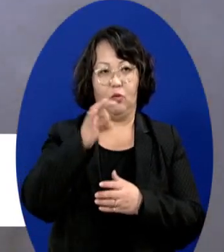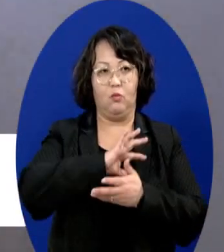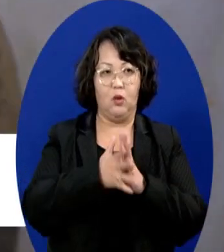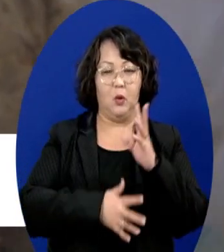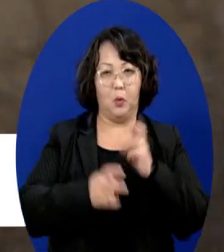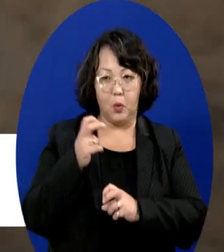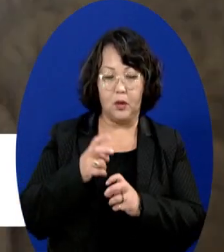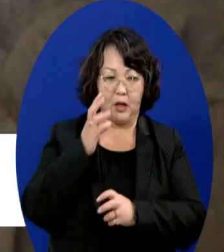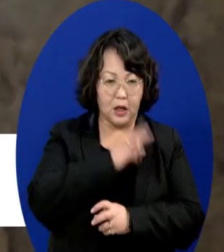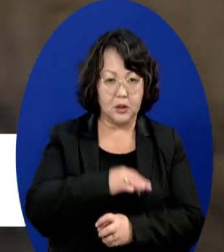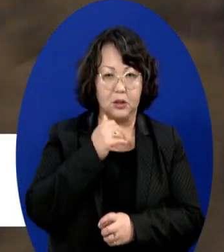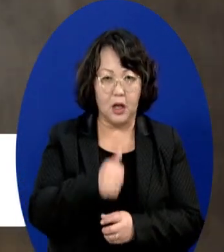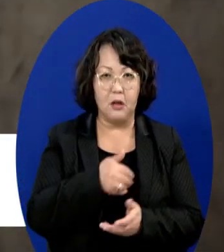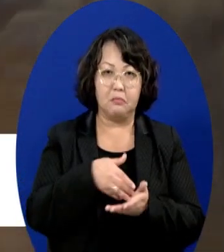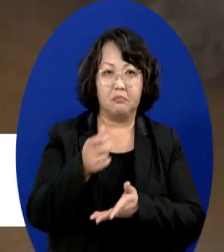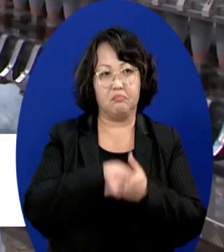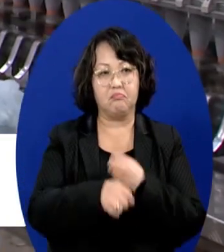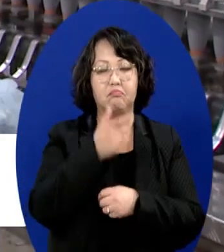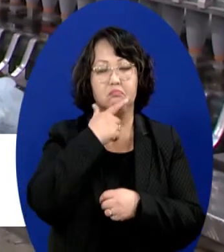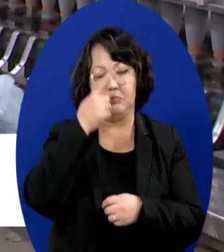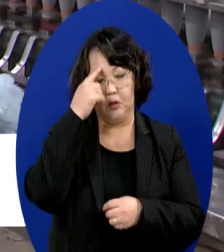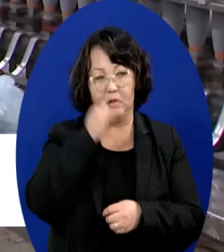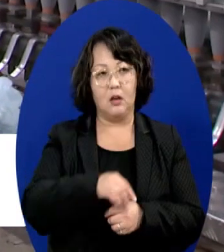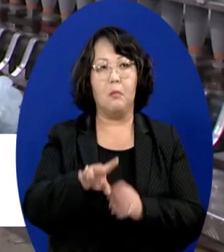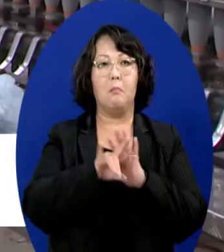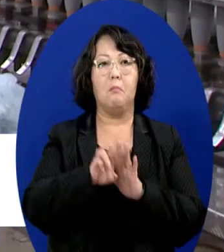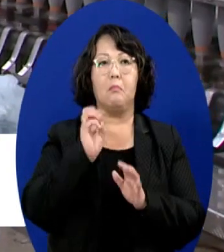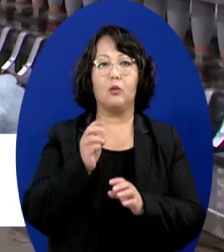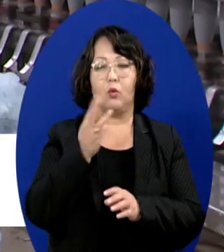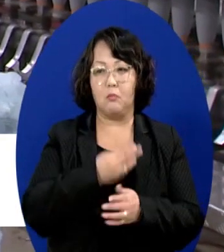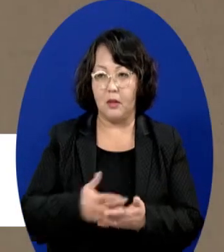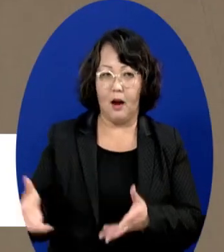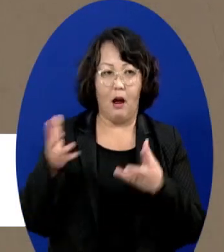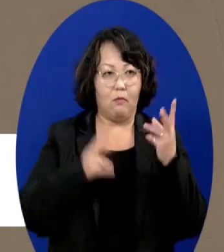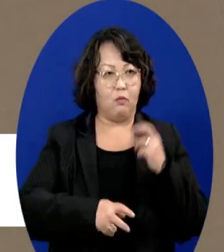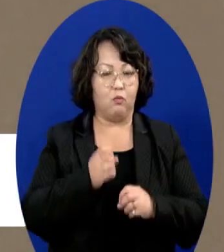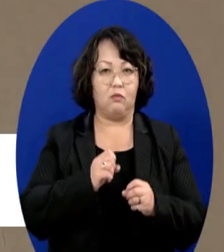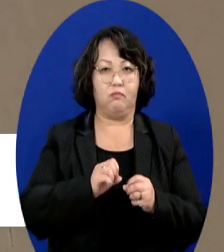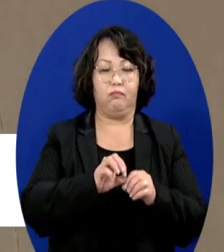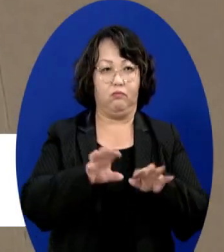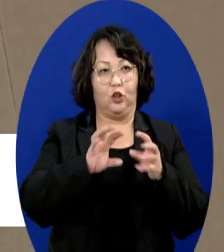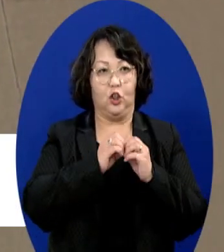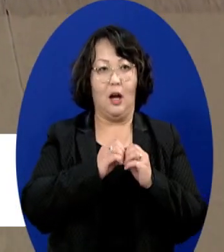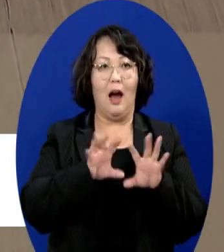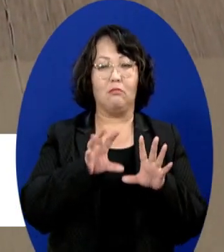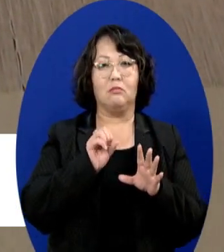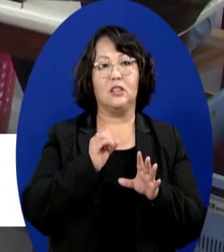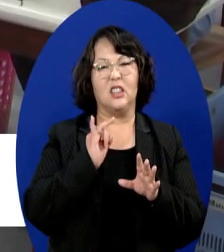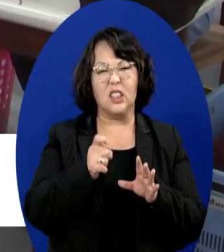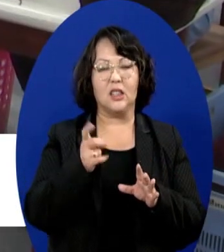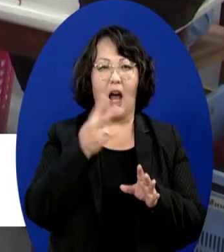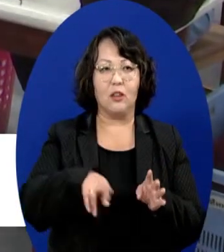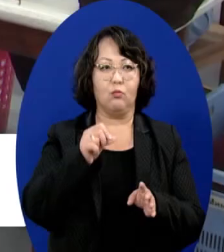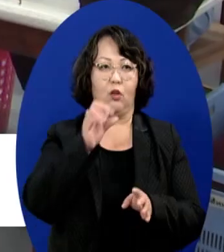чадахгүй хэвээр байна. За Монгол улс малынхаа түүхийн эдийг боловсруулах зохицуулт үйлдвэртэй болсноор 10 гаруй их найт төгрөгийн ашигтай ажиллах боломжгүй гэсэн